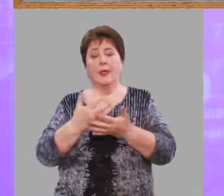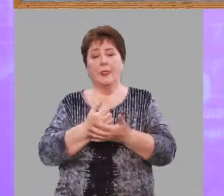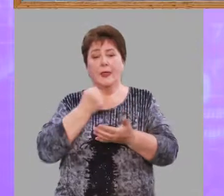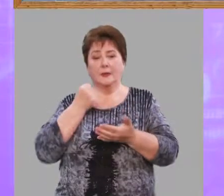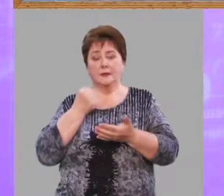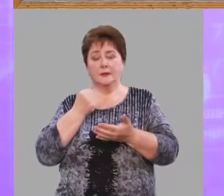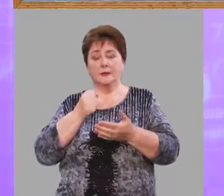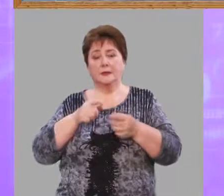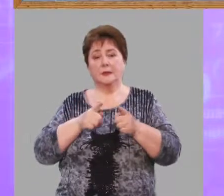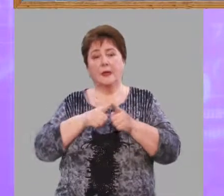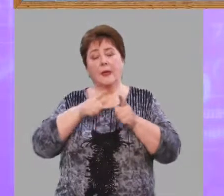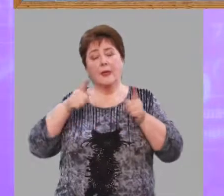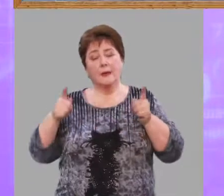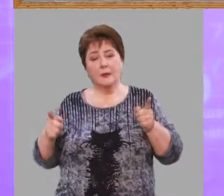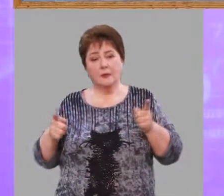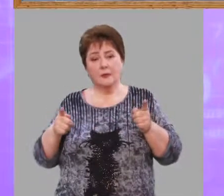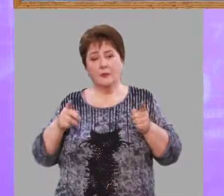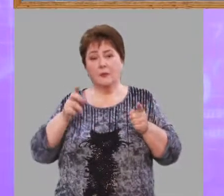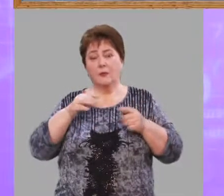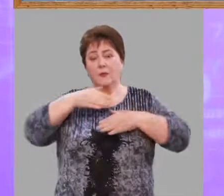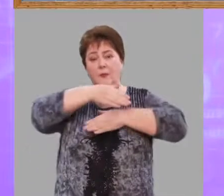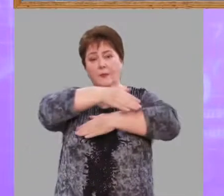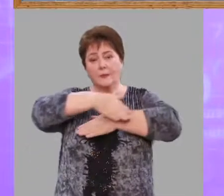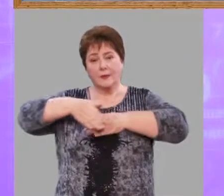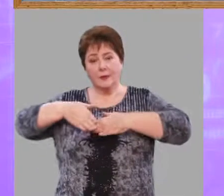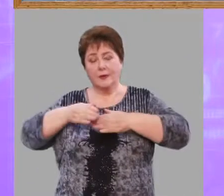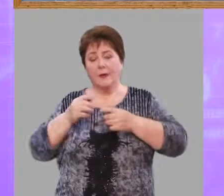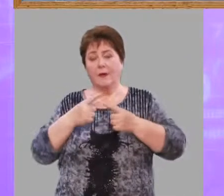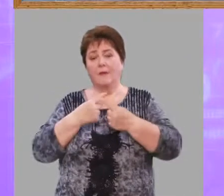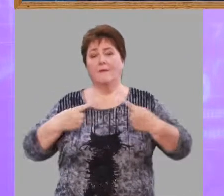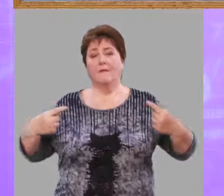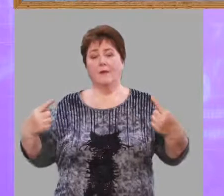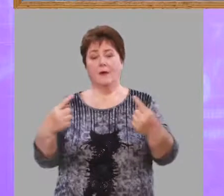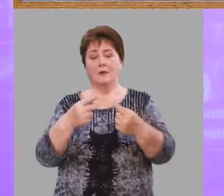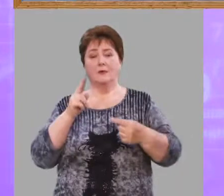найдите длину бордюра вокруг клумбы.